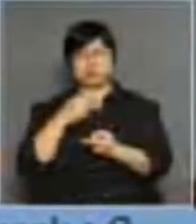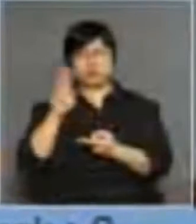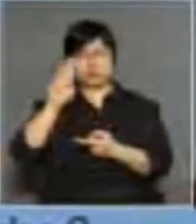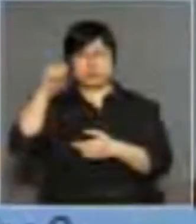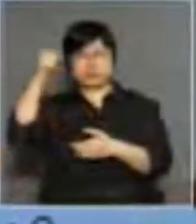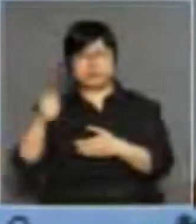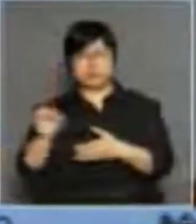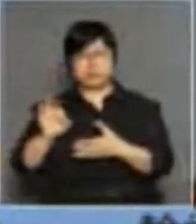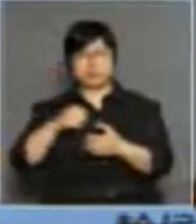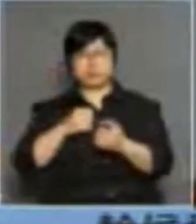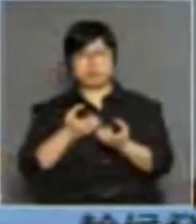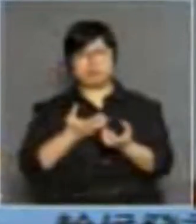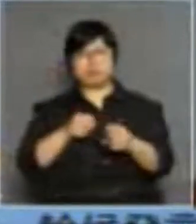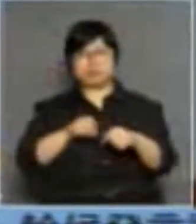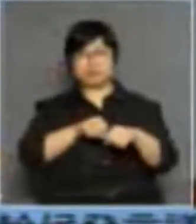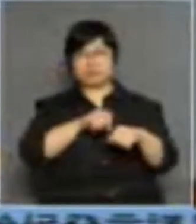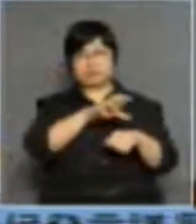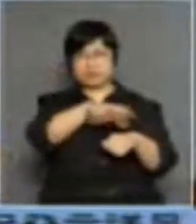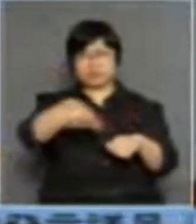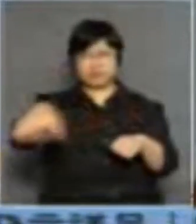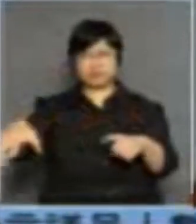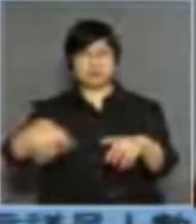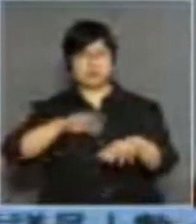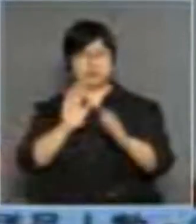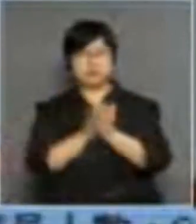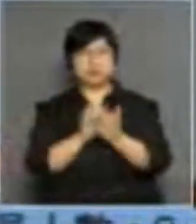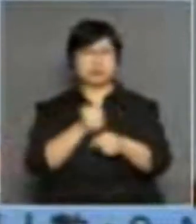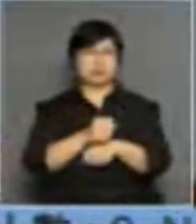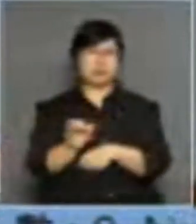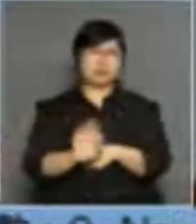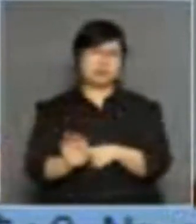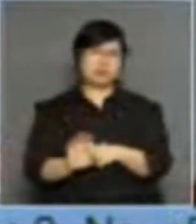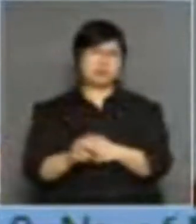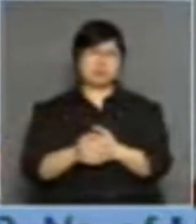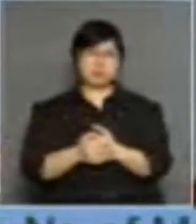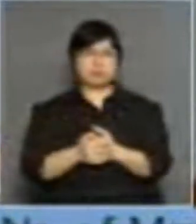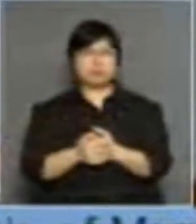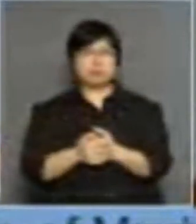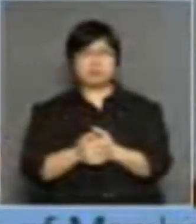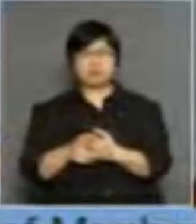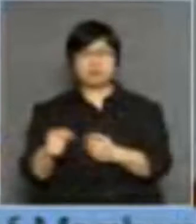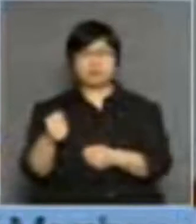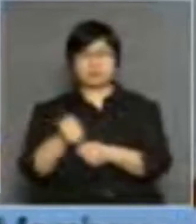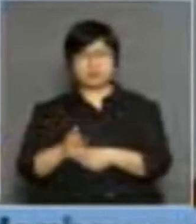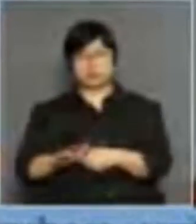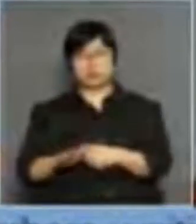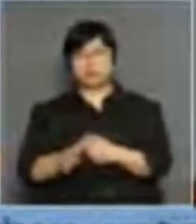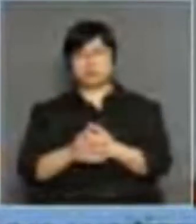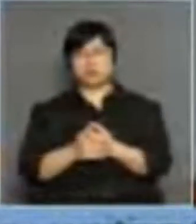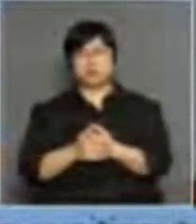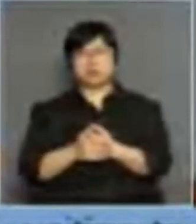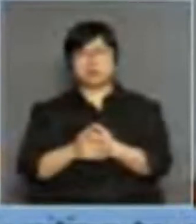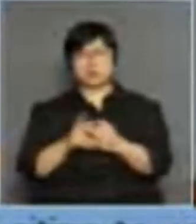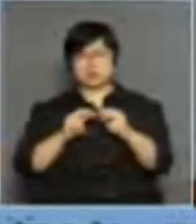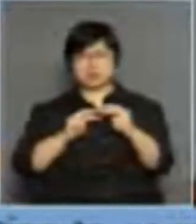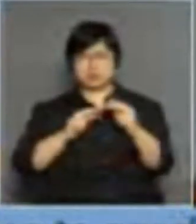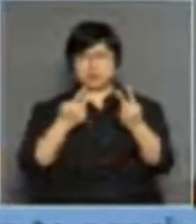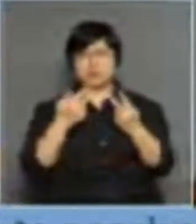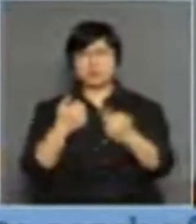園，全部都不做的。大哥，你不做你都在改善